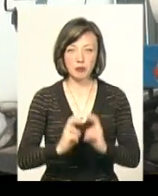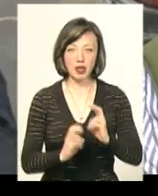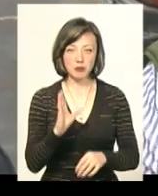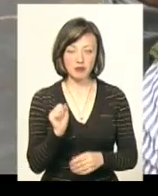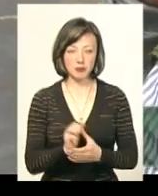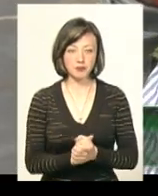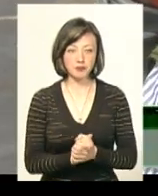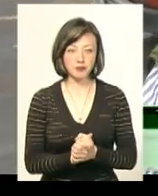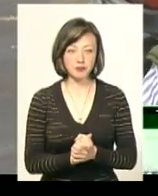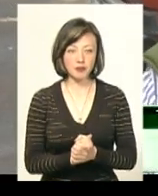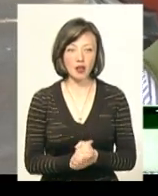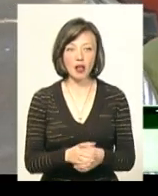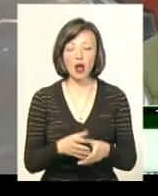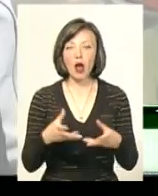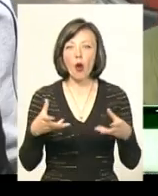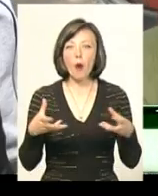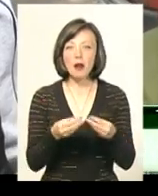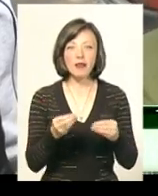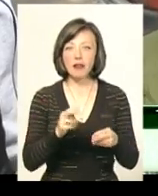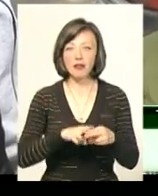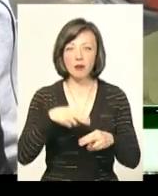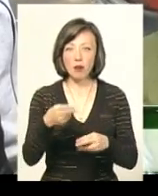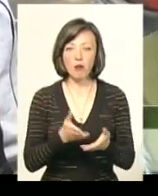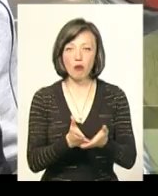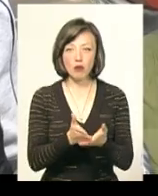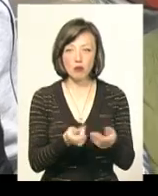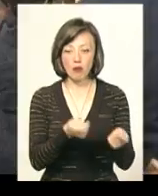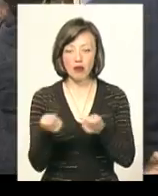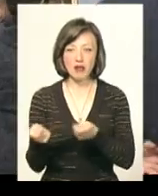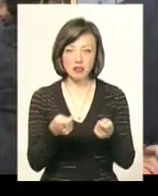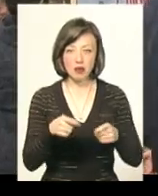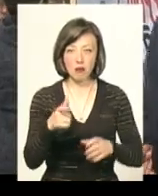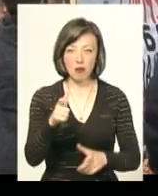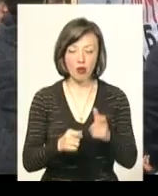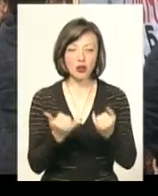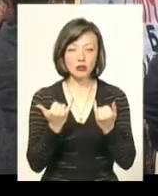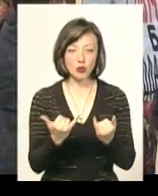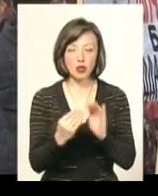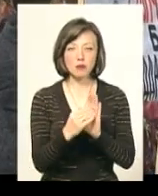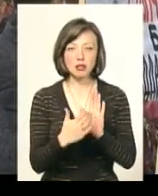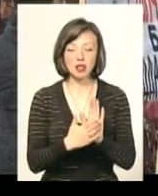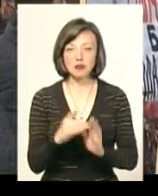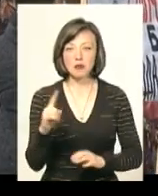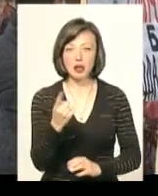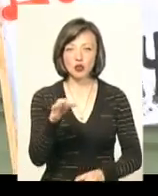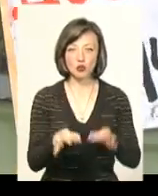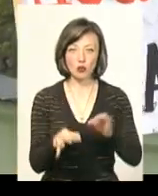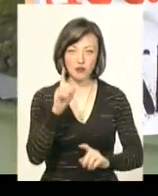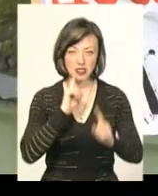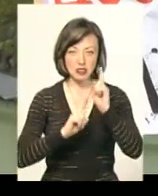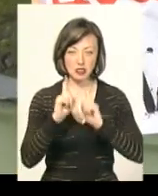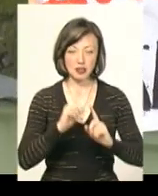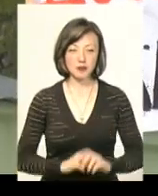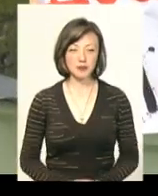Кучина. Кооператив не розрахувався з заводом, не оплатив послуги по перевезенню молока. На сьогодні було призначене перше судове засідання.